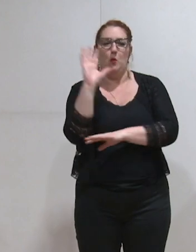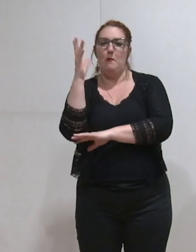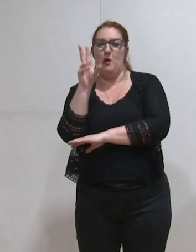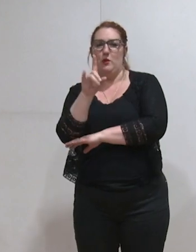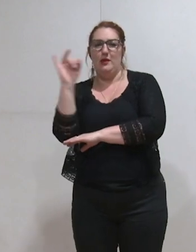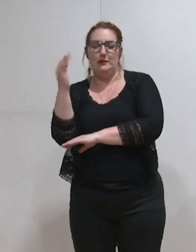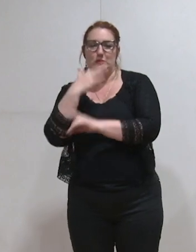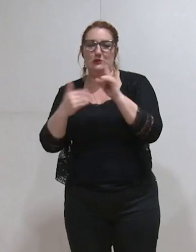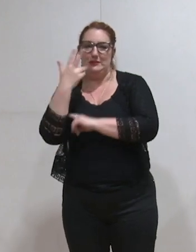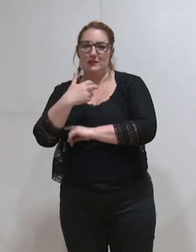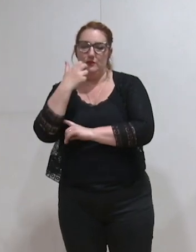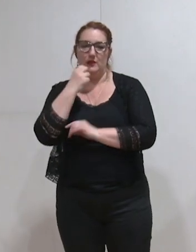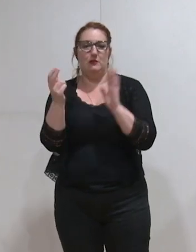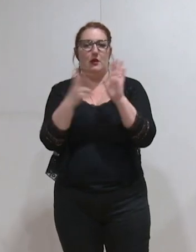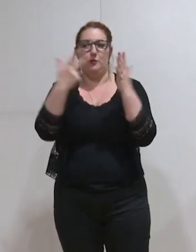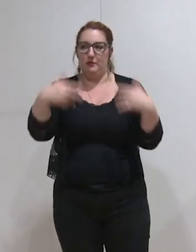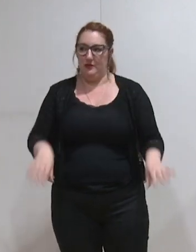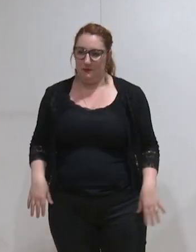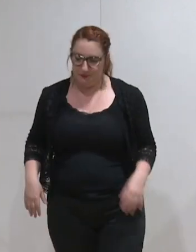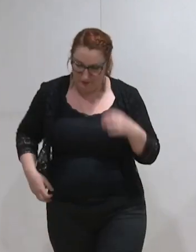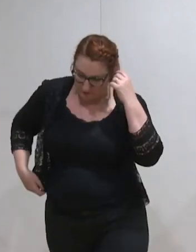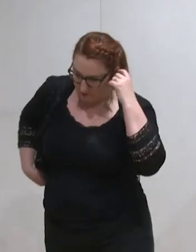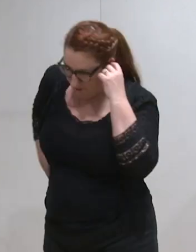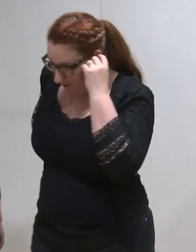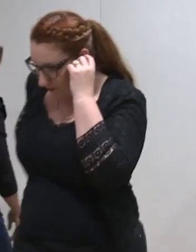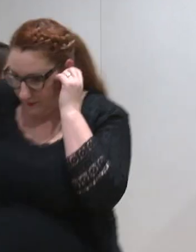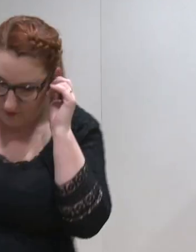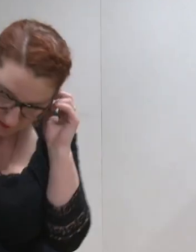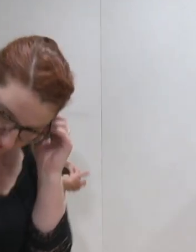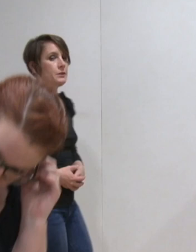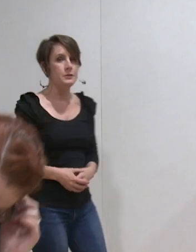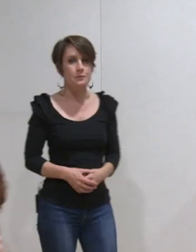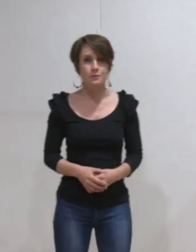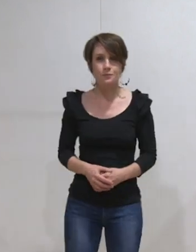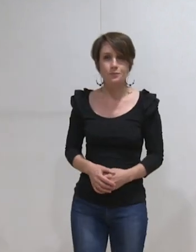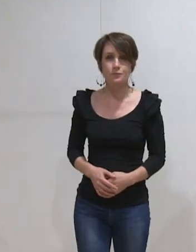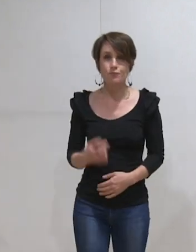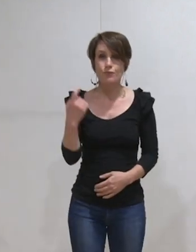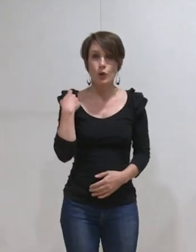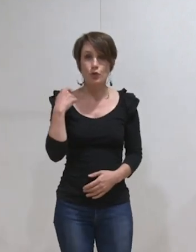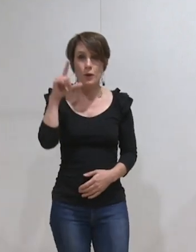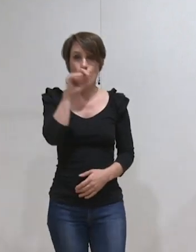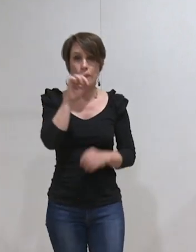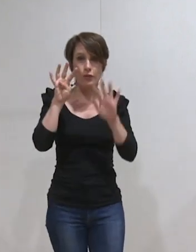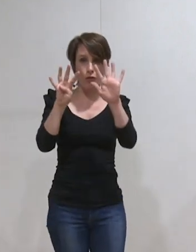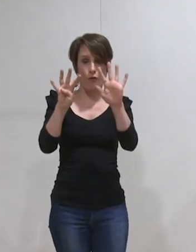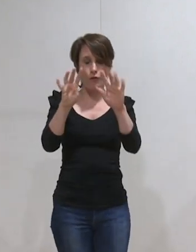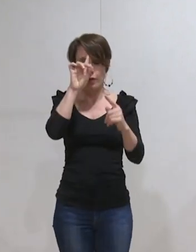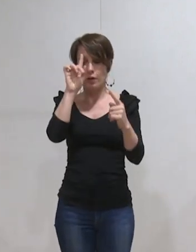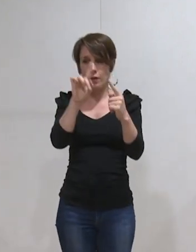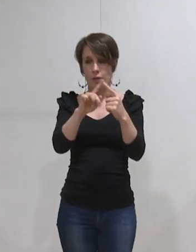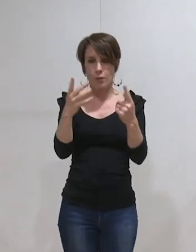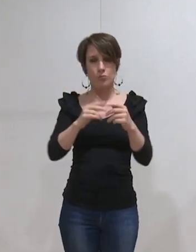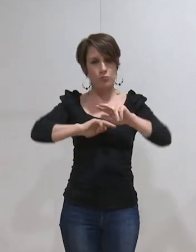udi société civile délibération adopté la 29 porte sur une